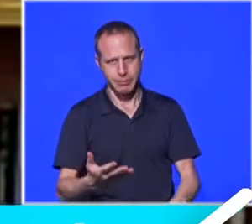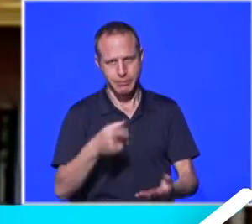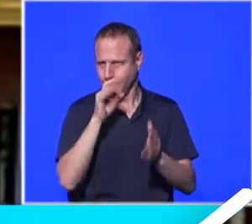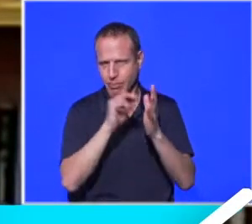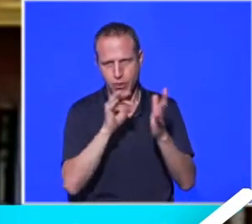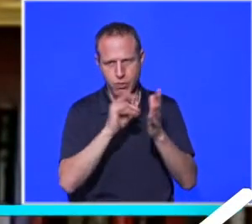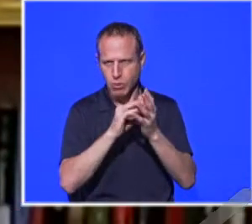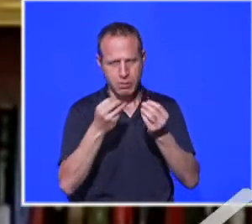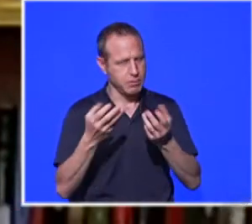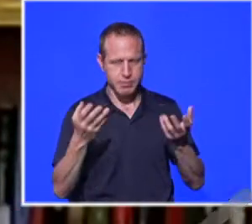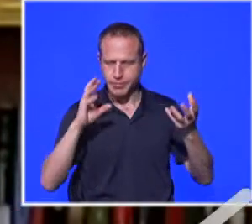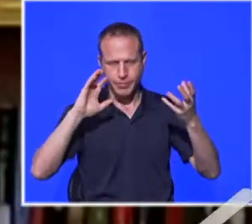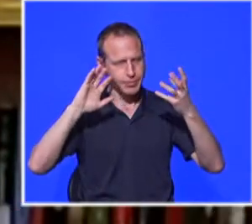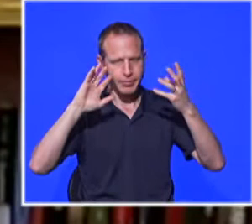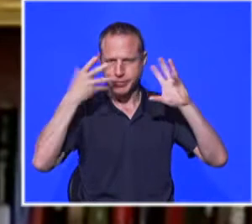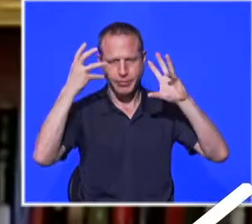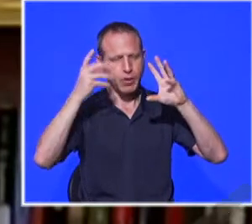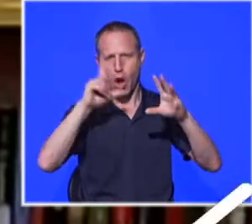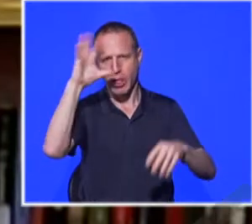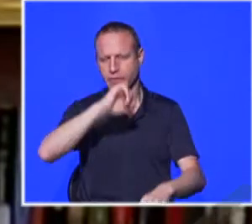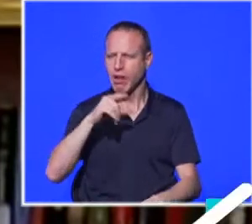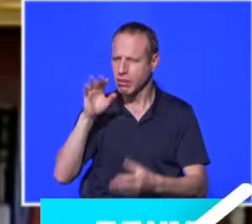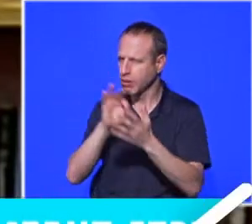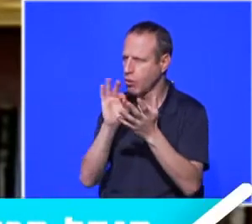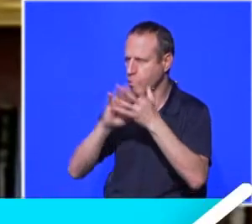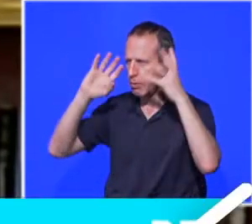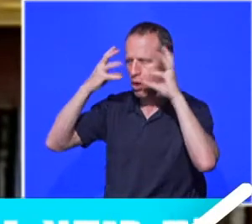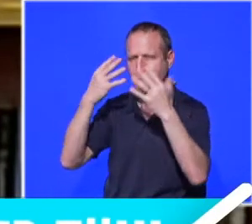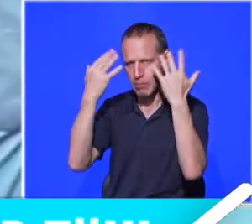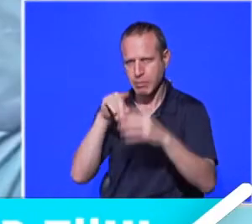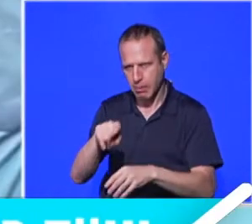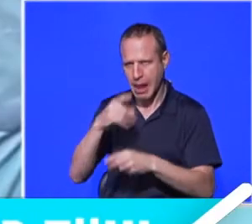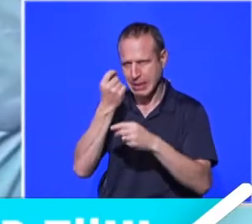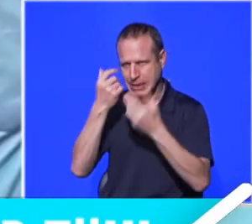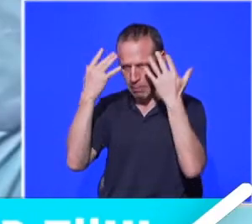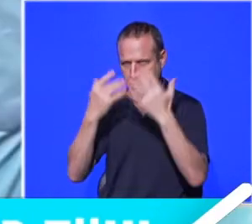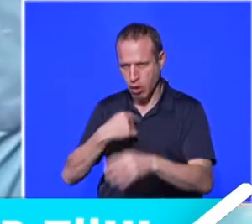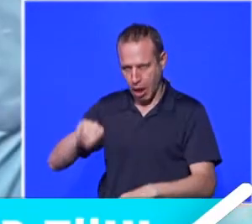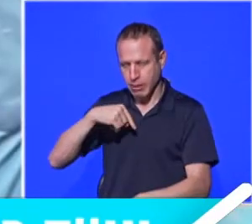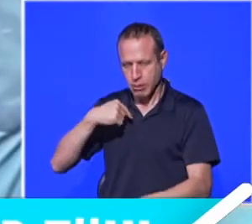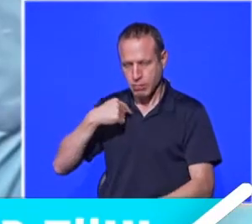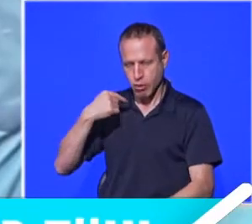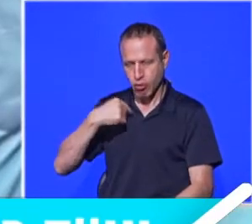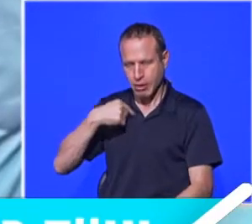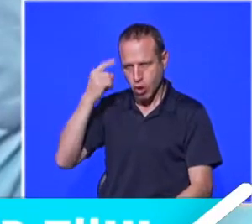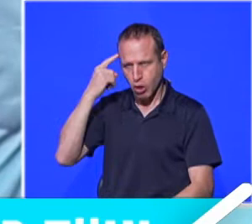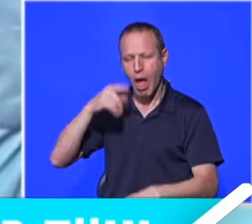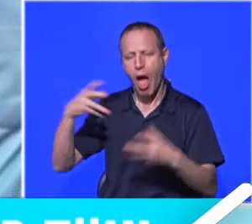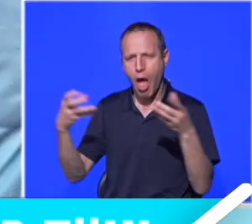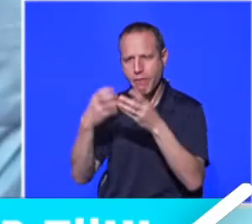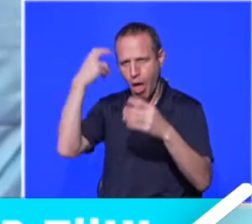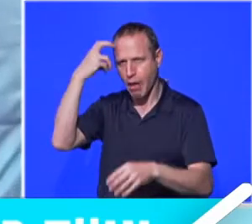הנתון הוא מדהים, הוא בלתי נתפס. זה נתון מטורף, ועל פי המספרים האלה, עם קצת מתמטיקה שאני יודע, אתם הולכים לשבור את, החברה הערבית